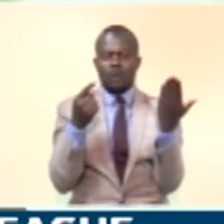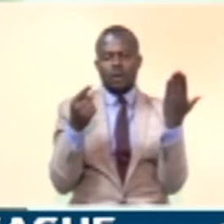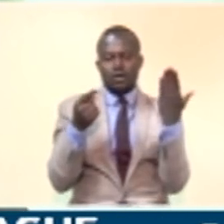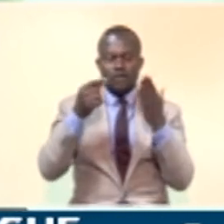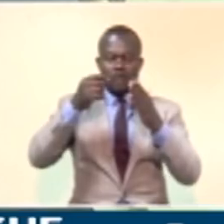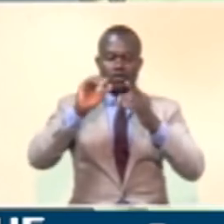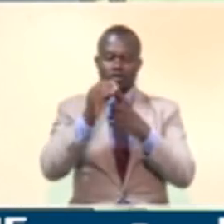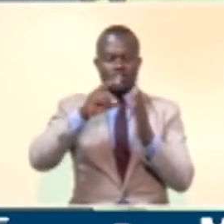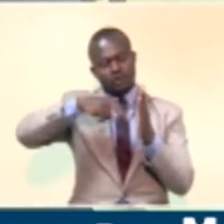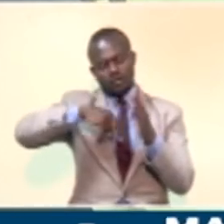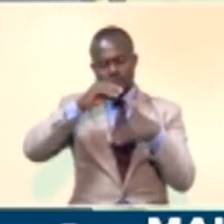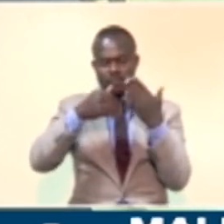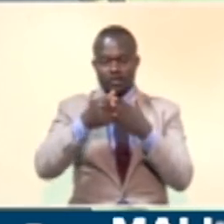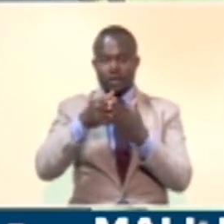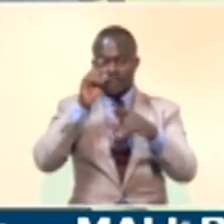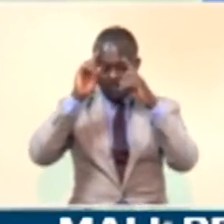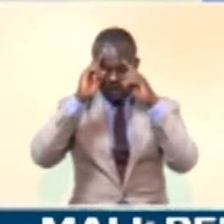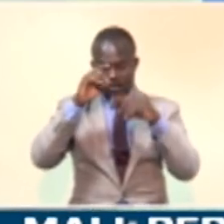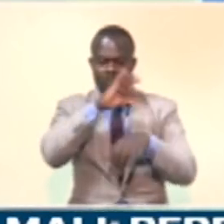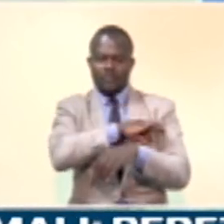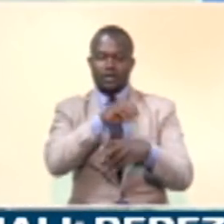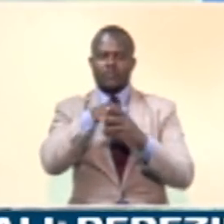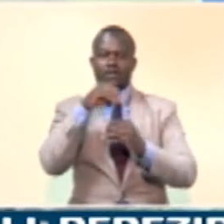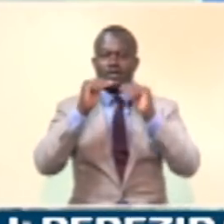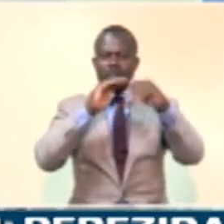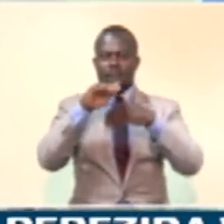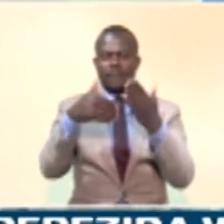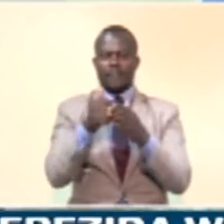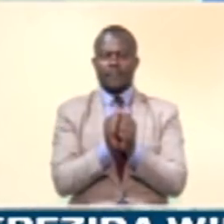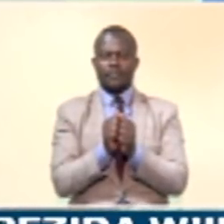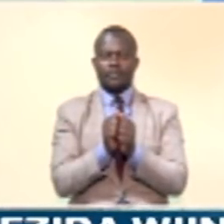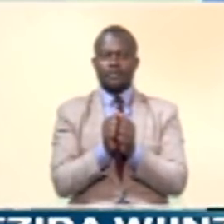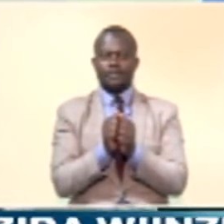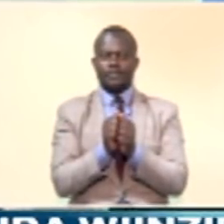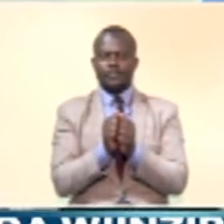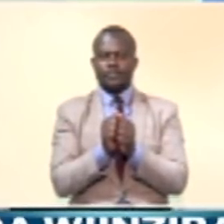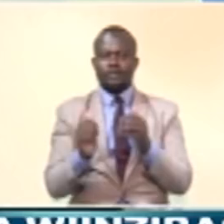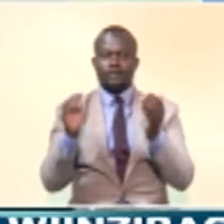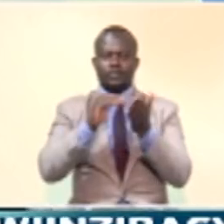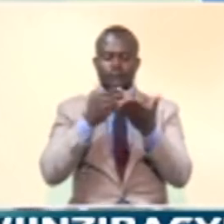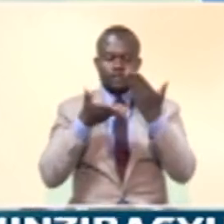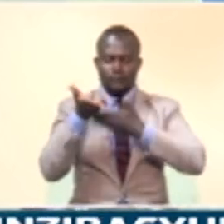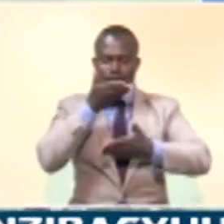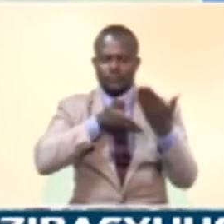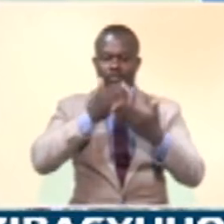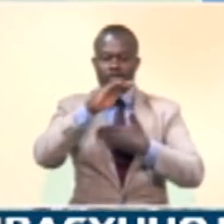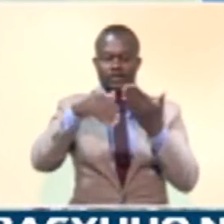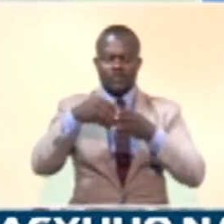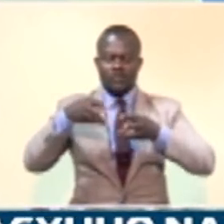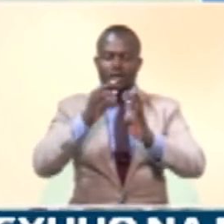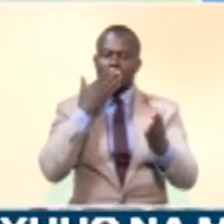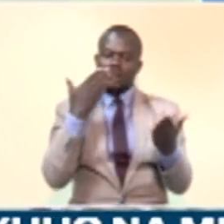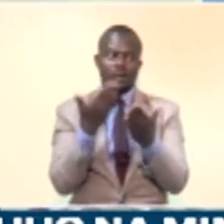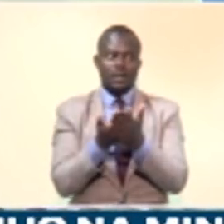gusoma no kwiyungura ubumenyi mu ndimi zose batuganiriye yatuganiraga nanone ku buryo bwiza